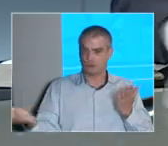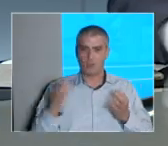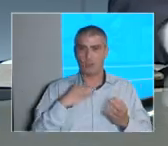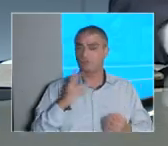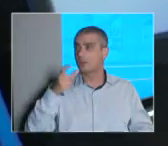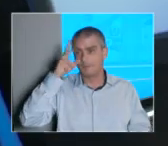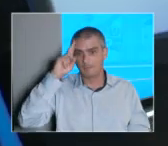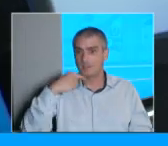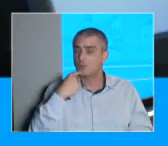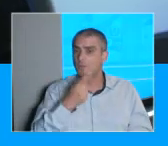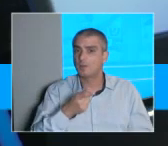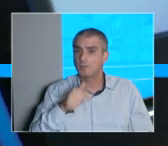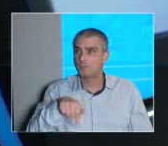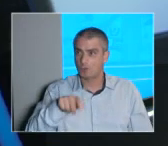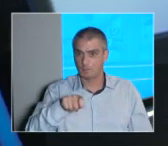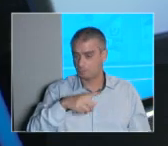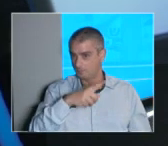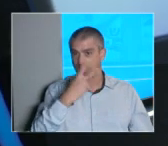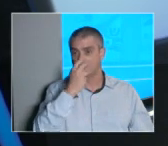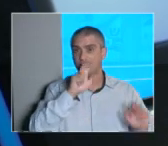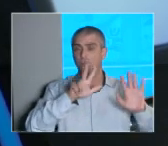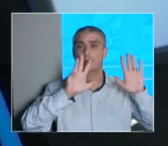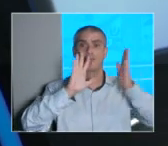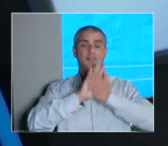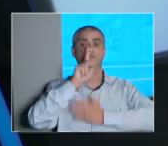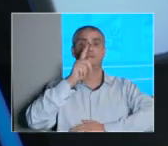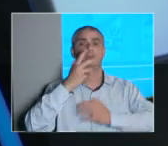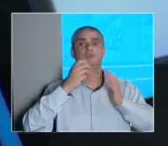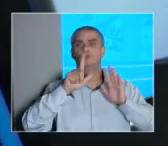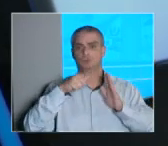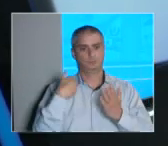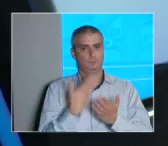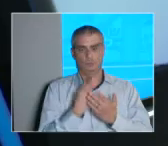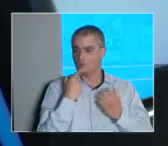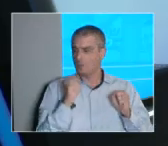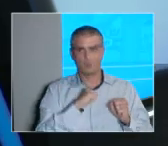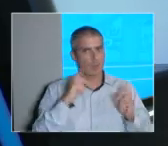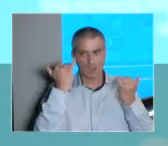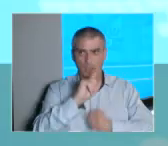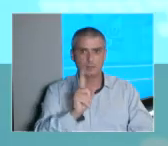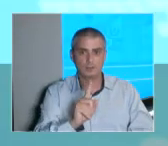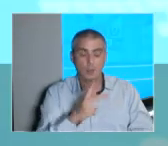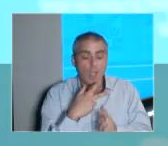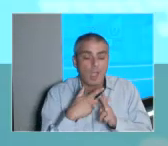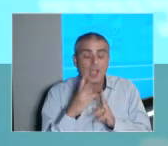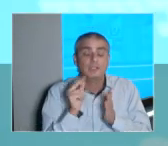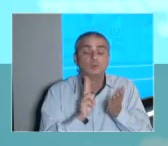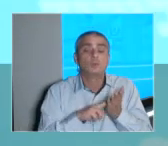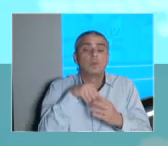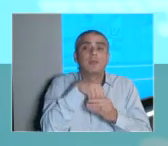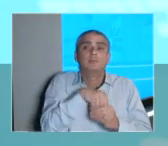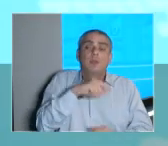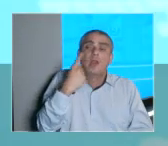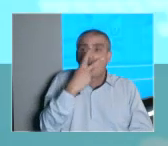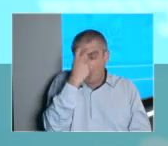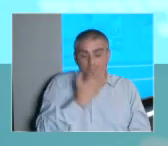בגין, שהוא מציג את האוטונומיה כאן בכנסת, ב-28 בדצמבר 77. הוא מציע אוטונומיה, אומר, אל תיתו. רק עם זכות הצבעה לכל